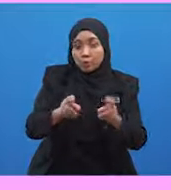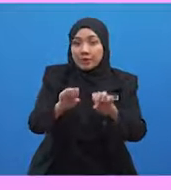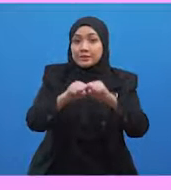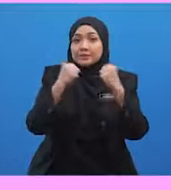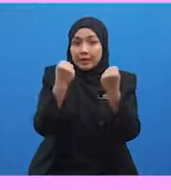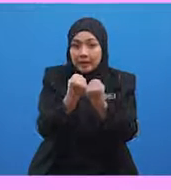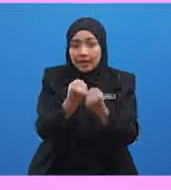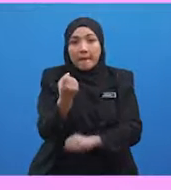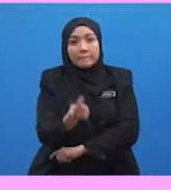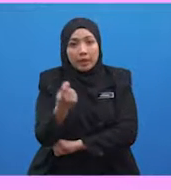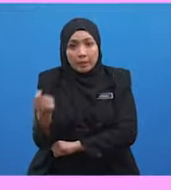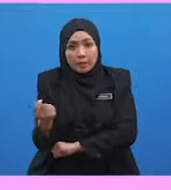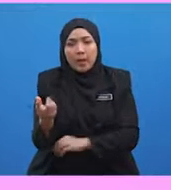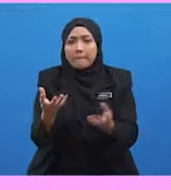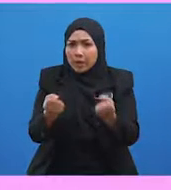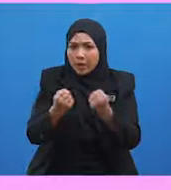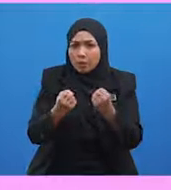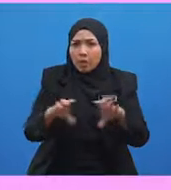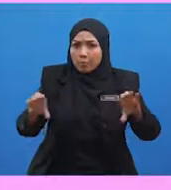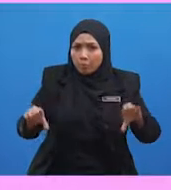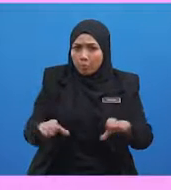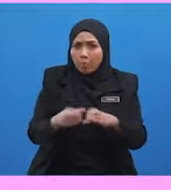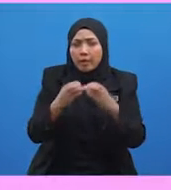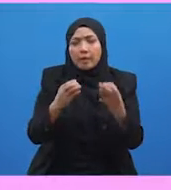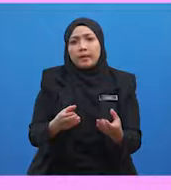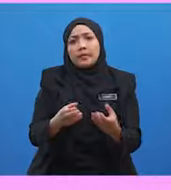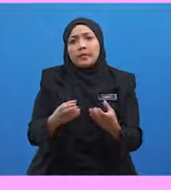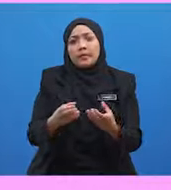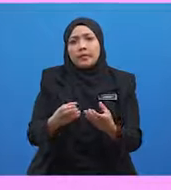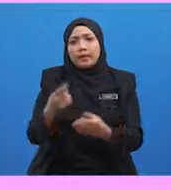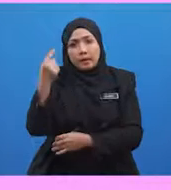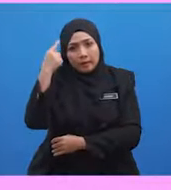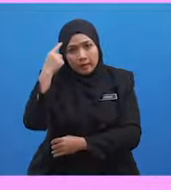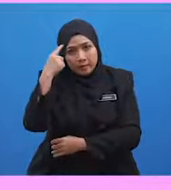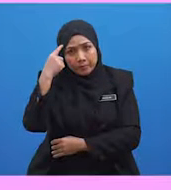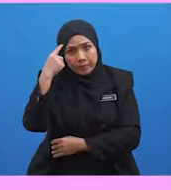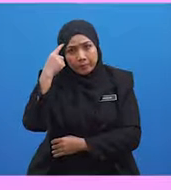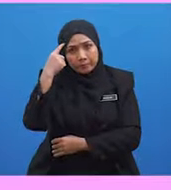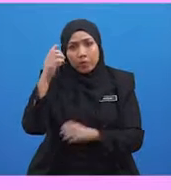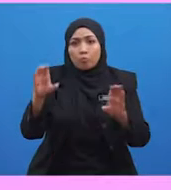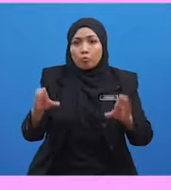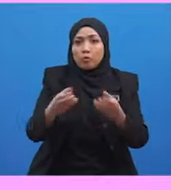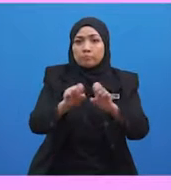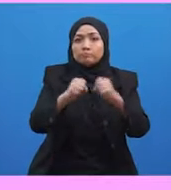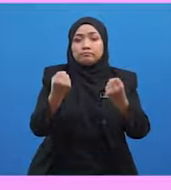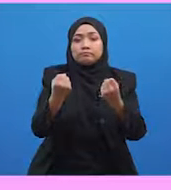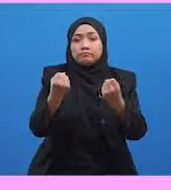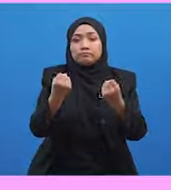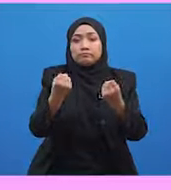membuka sebuah kilang baharu di negeri Pahang. Jika menggunakan alat